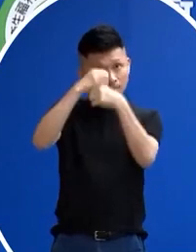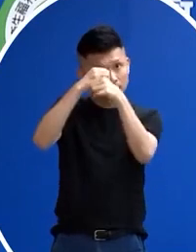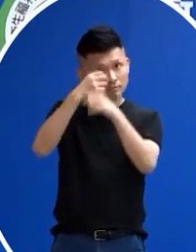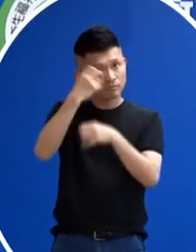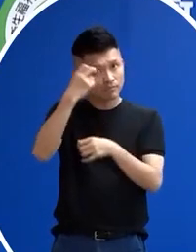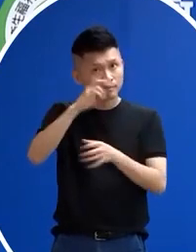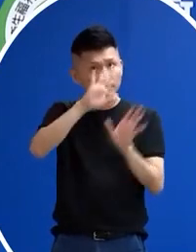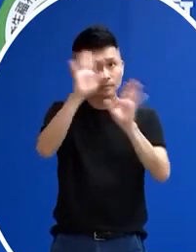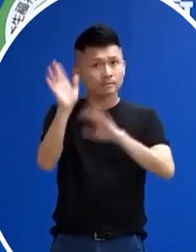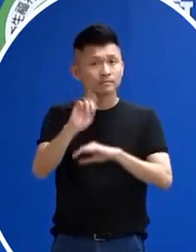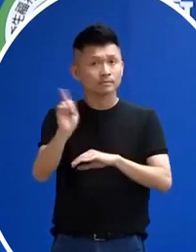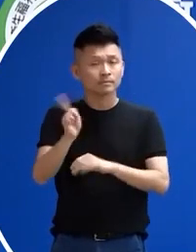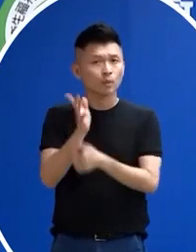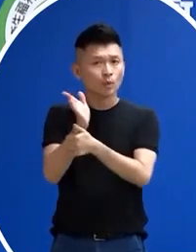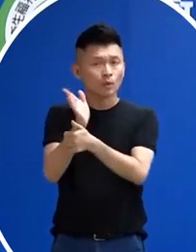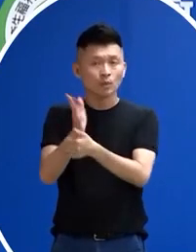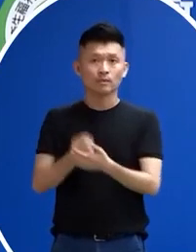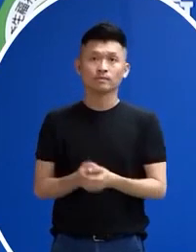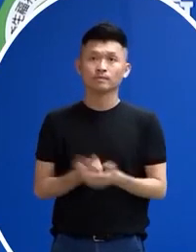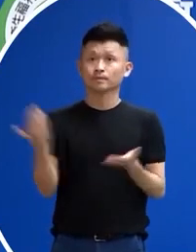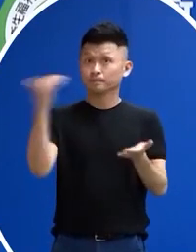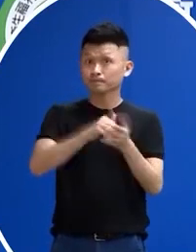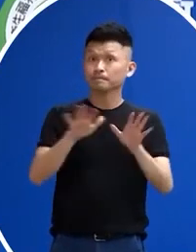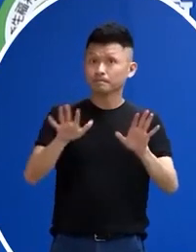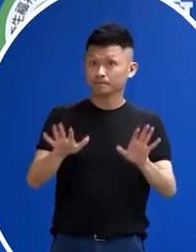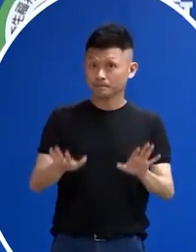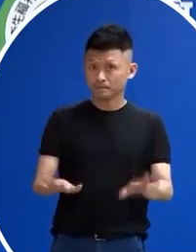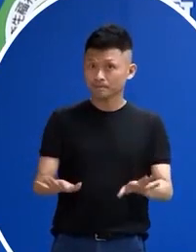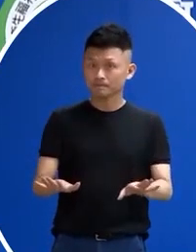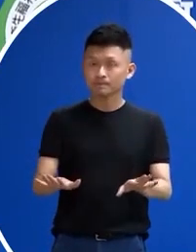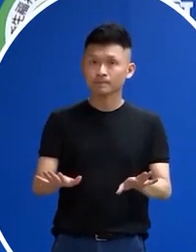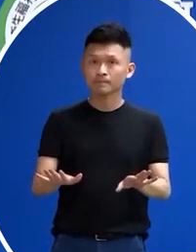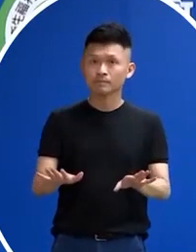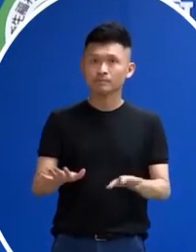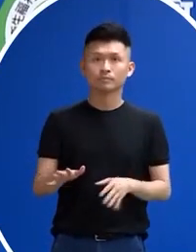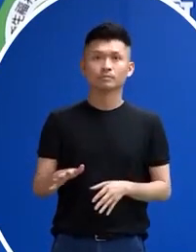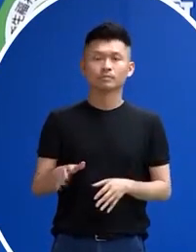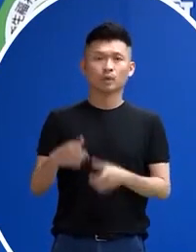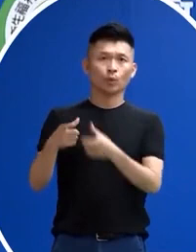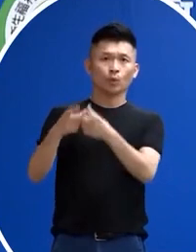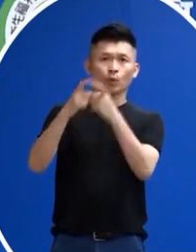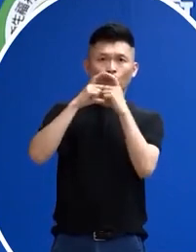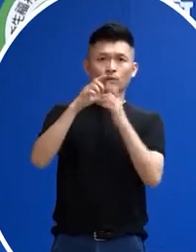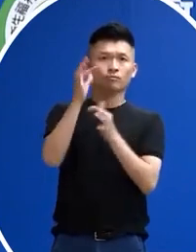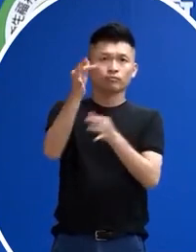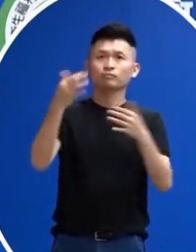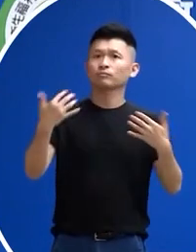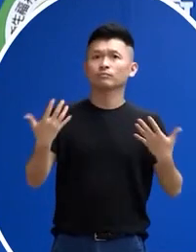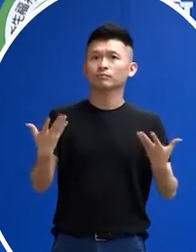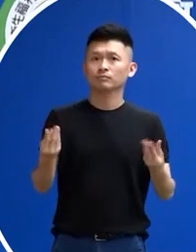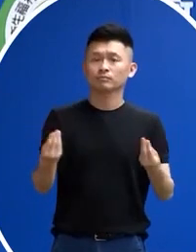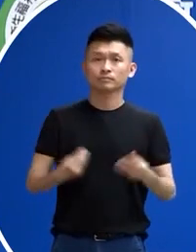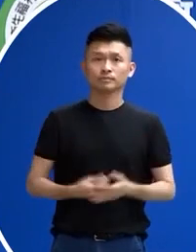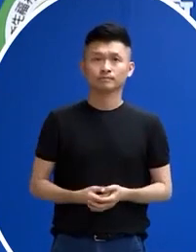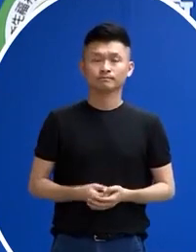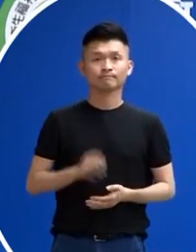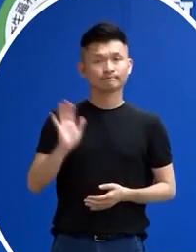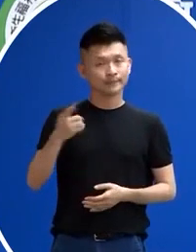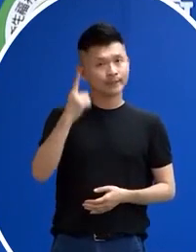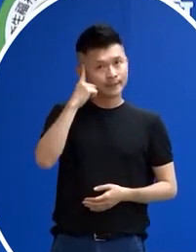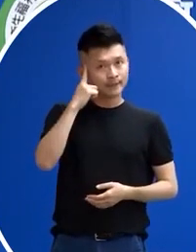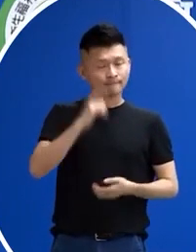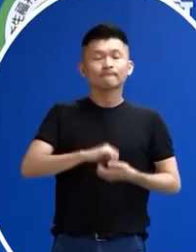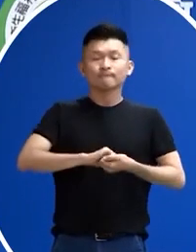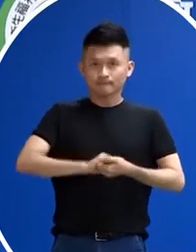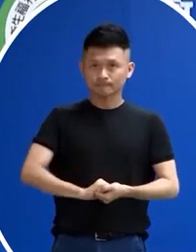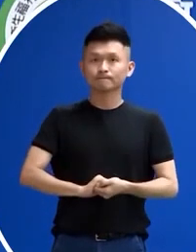些情况，不过一直到现在都还没有得到一个比较完整的答复，但是我们也决定因为有这样的